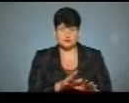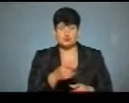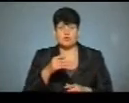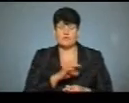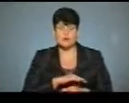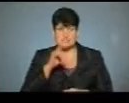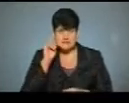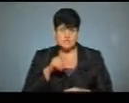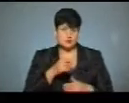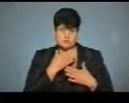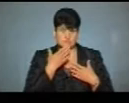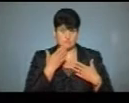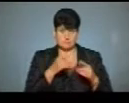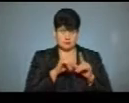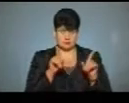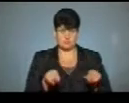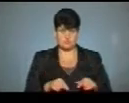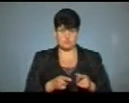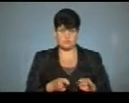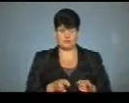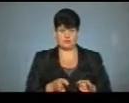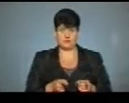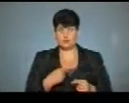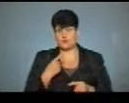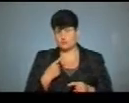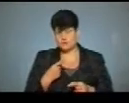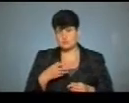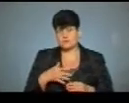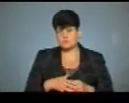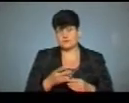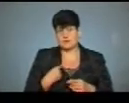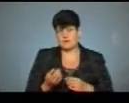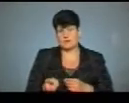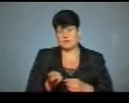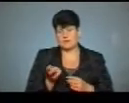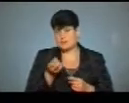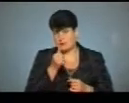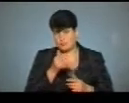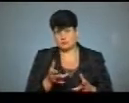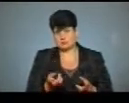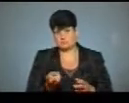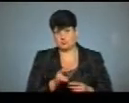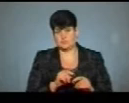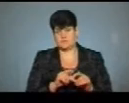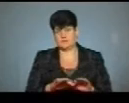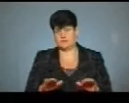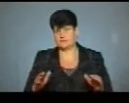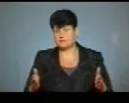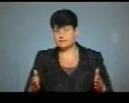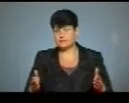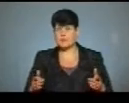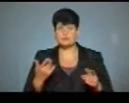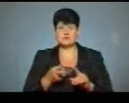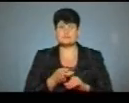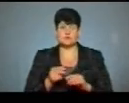що немає відповідної медичної довідки, то зрозуміло, що ця дитина не може відвідувати заклад дошкільної освіти. І якщо це